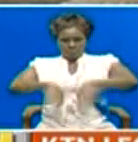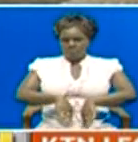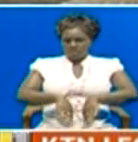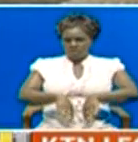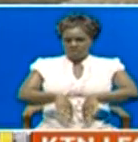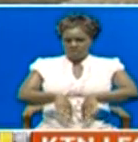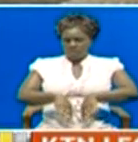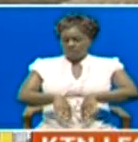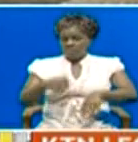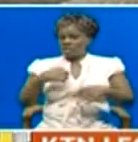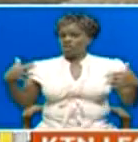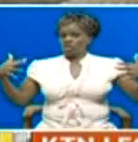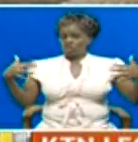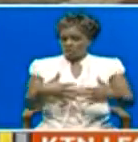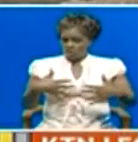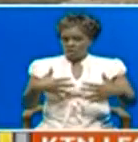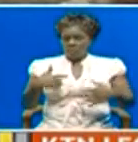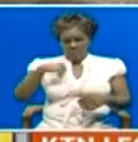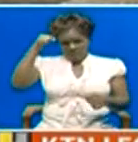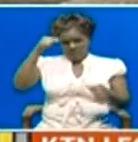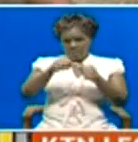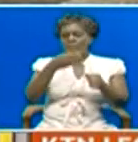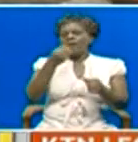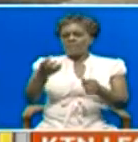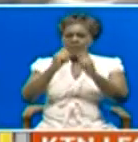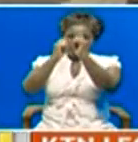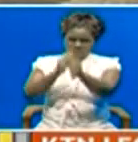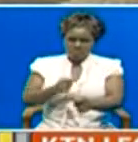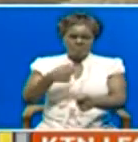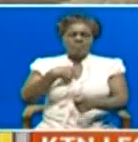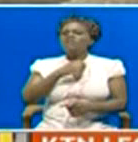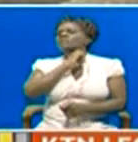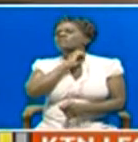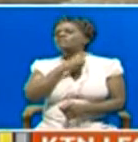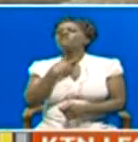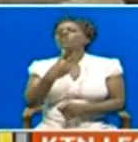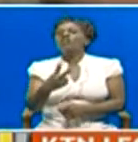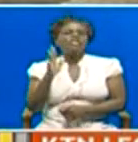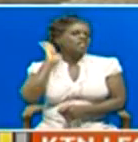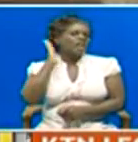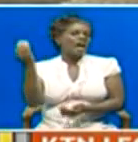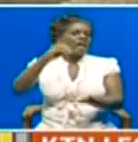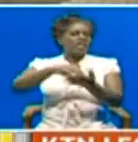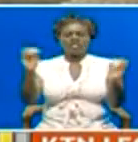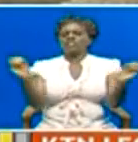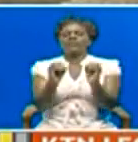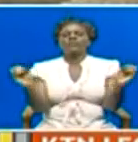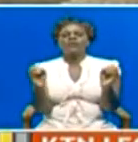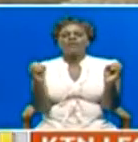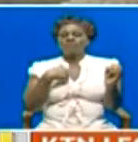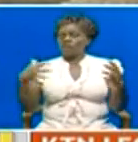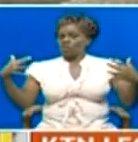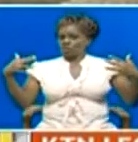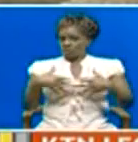So nikastuka dhani kakumbuka huyo jamaa alikuwa anagwara hapo, siki tena sauti. Yaani siki hiyo sauti tena inagwaragwara hivi.